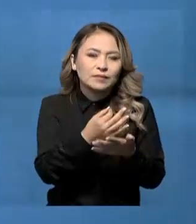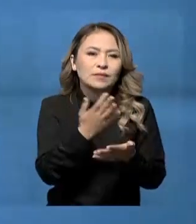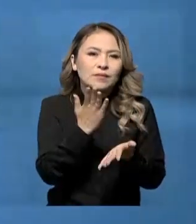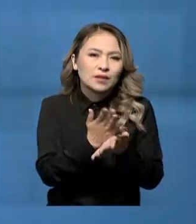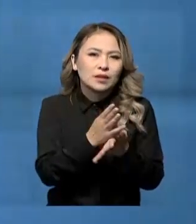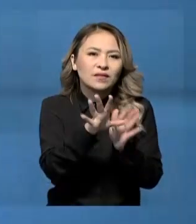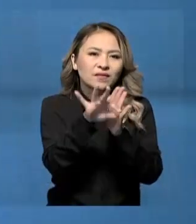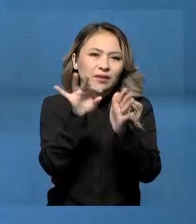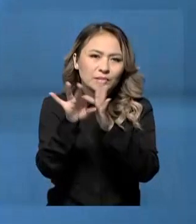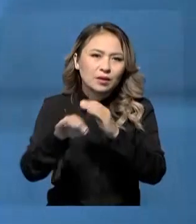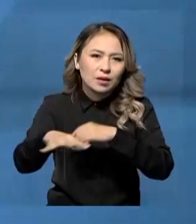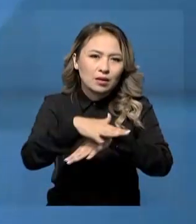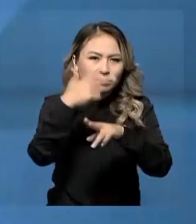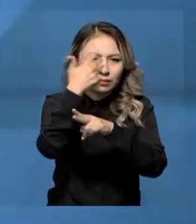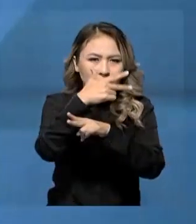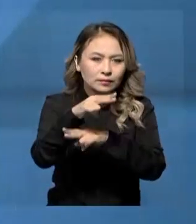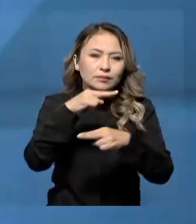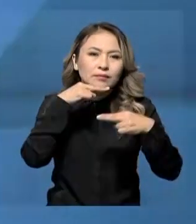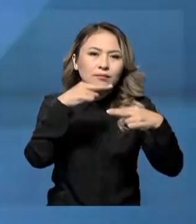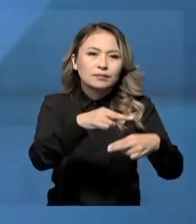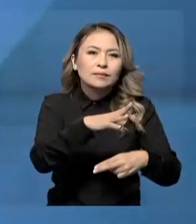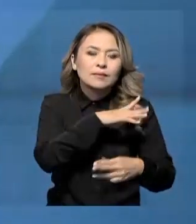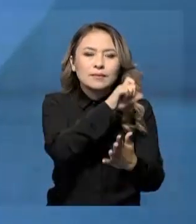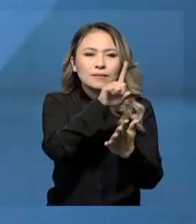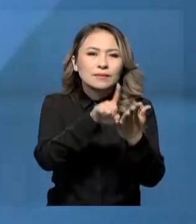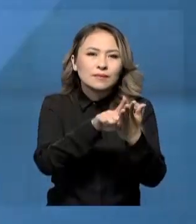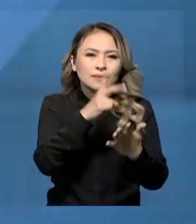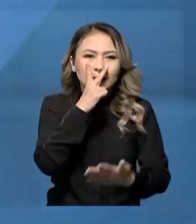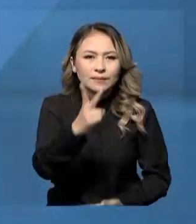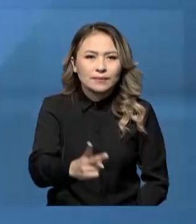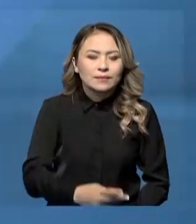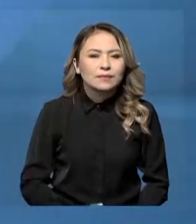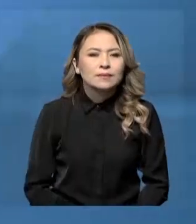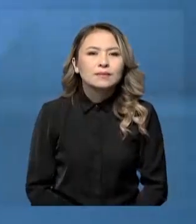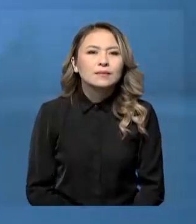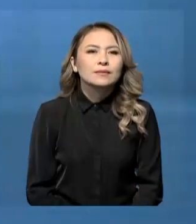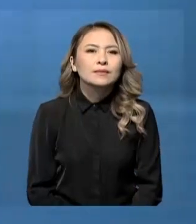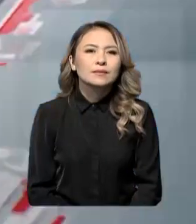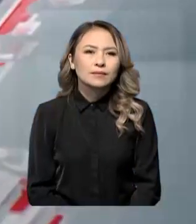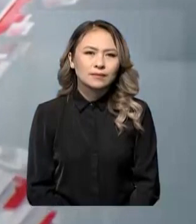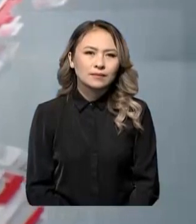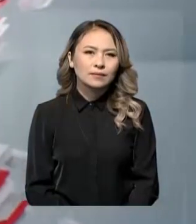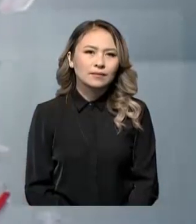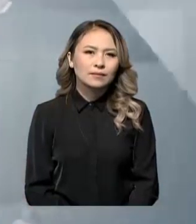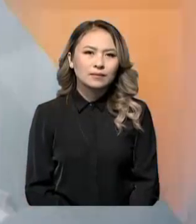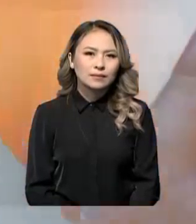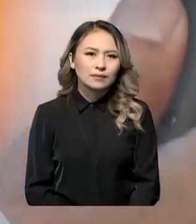бар. Дегенмен біздің түсіру тобы халыққа осындай сауал тастаған болатын, назар аударсақ.